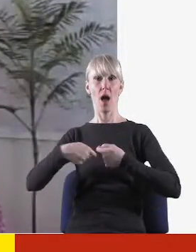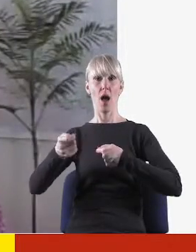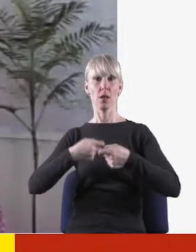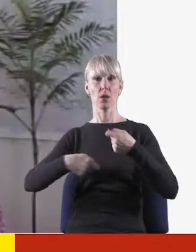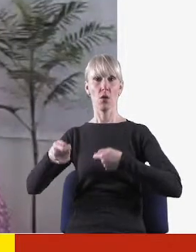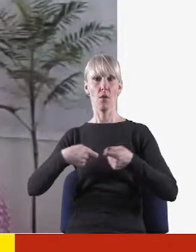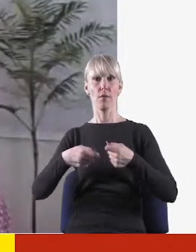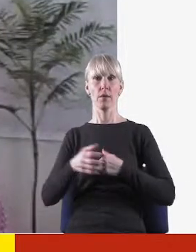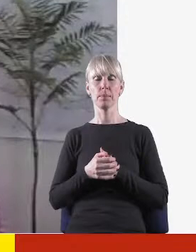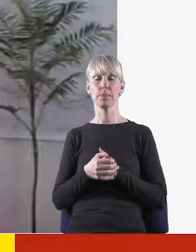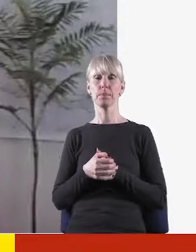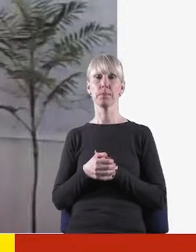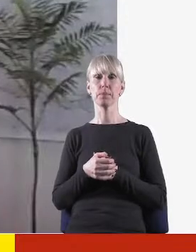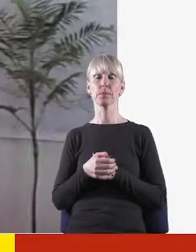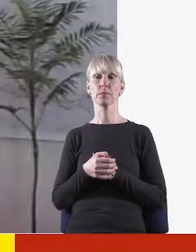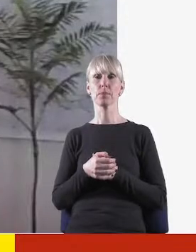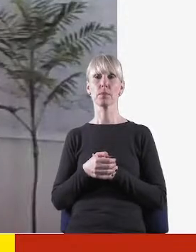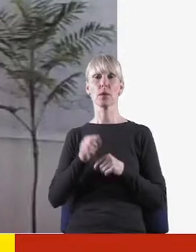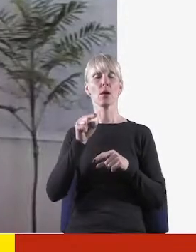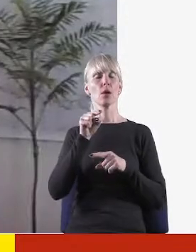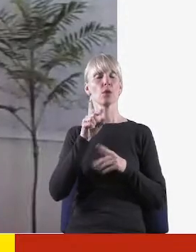ponieważ